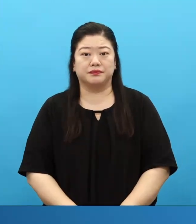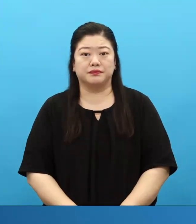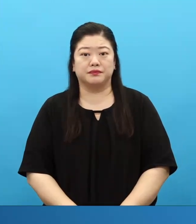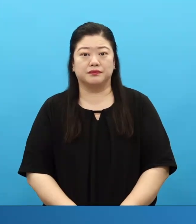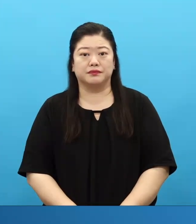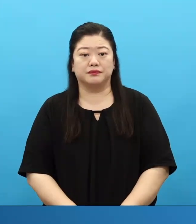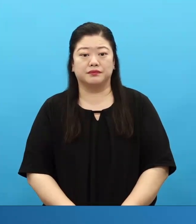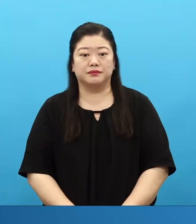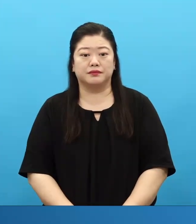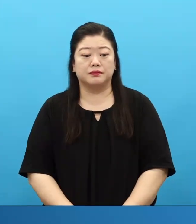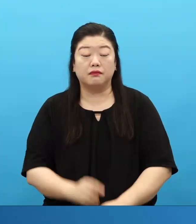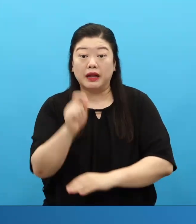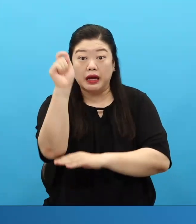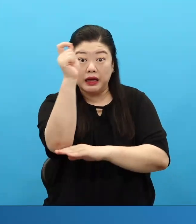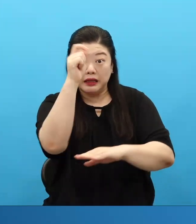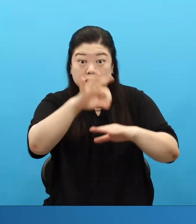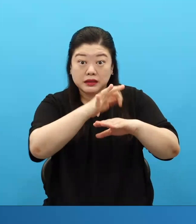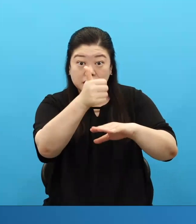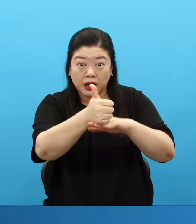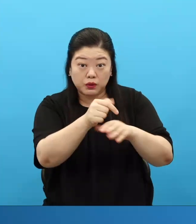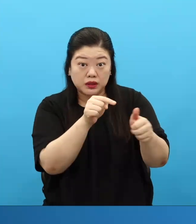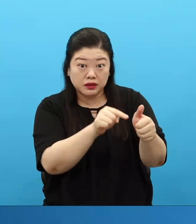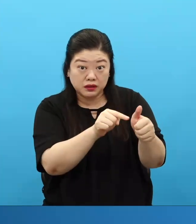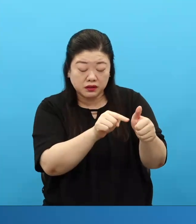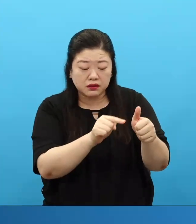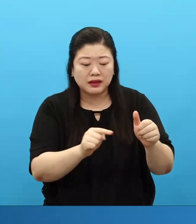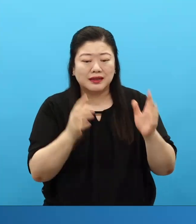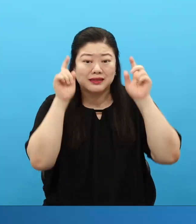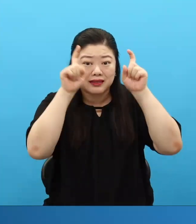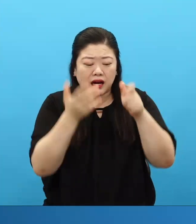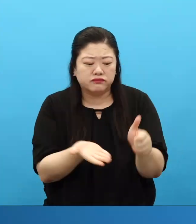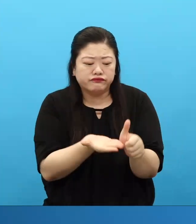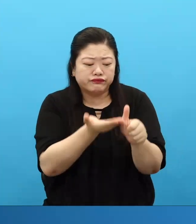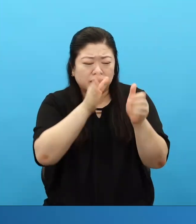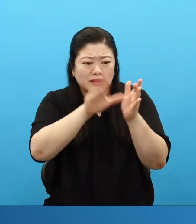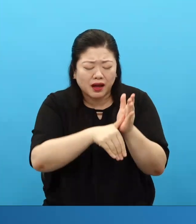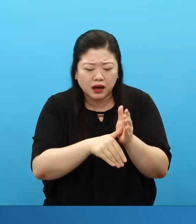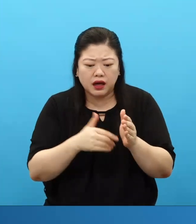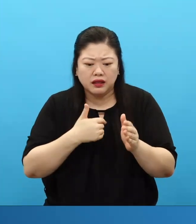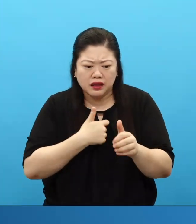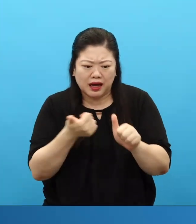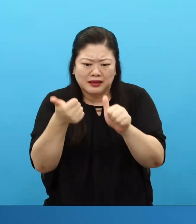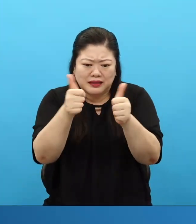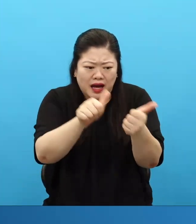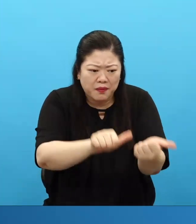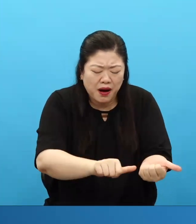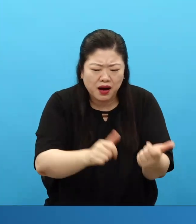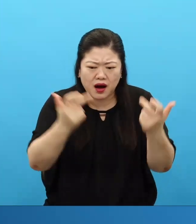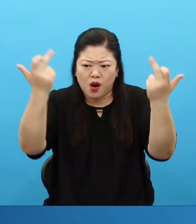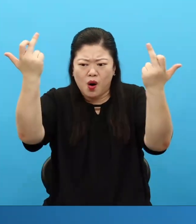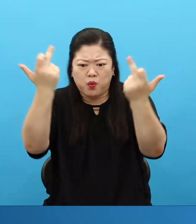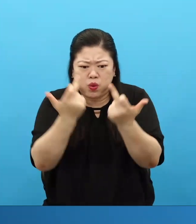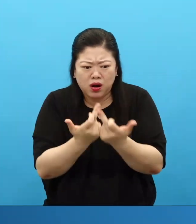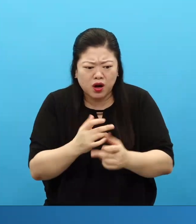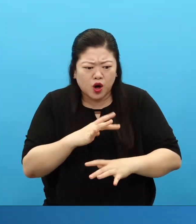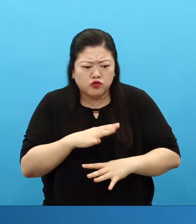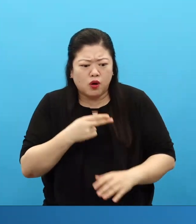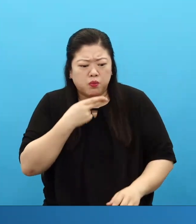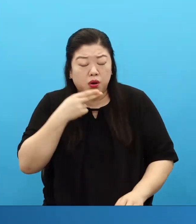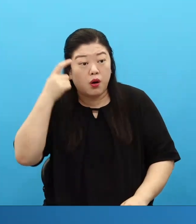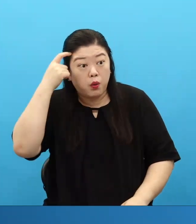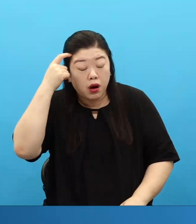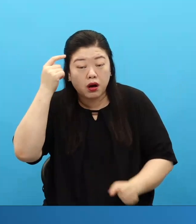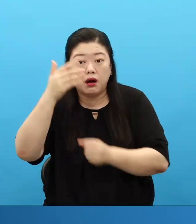골짜기인데 해를 두려워하지 않는다. He said, even though I walk through the valley of the shadow of death, I will fear no 이런 evil. 특징들이 나옵니다. And so we see these kinds of traits.